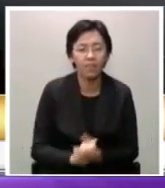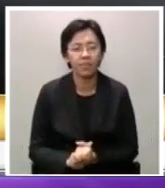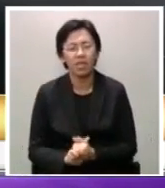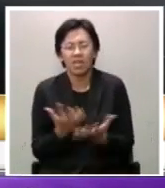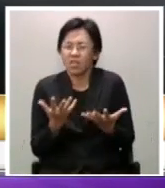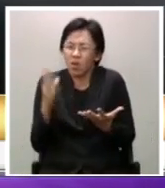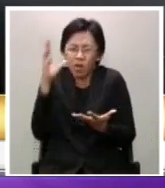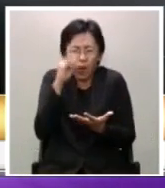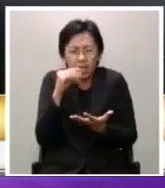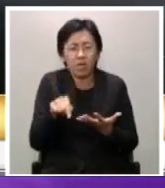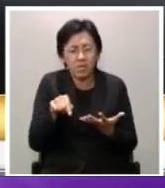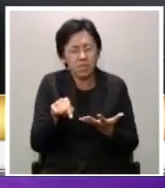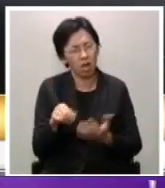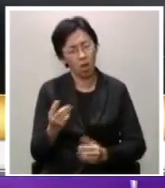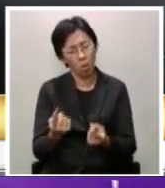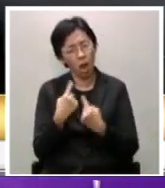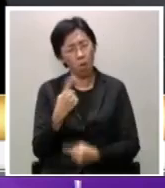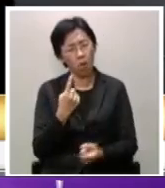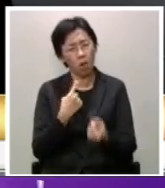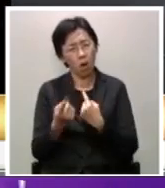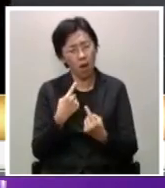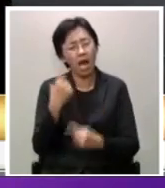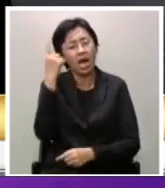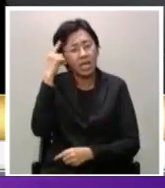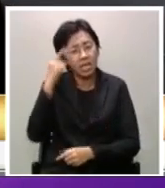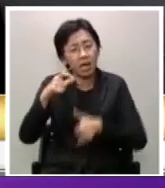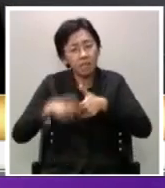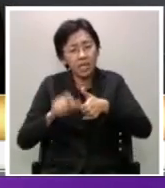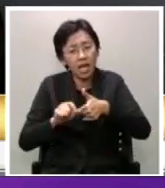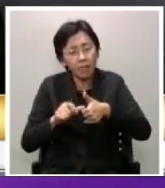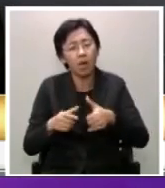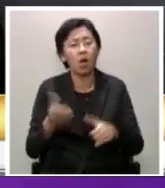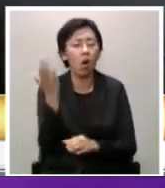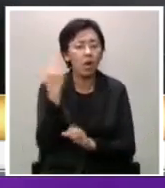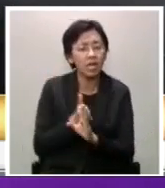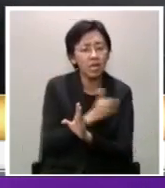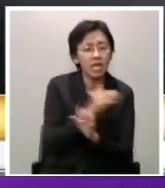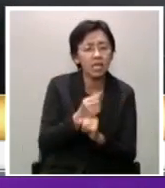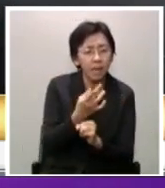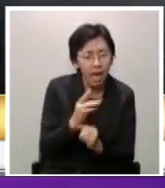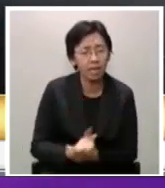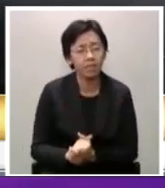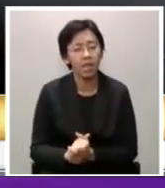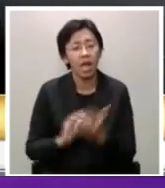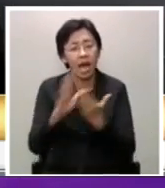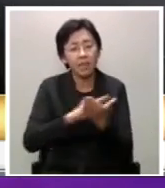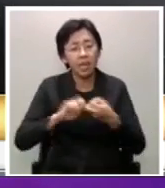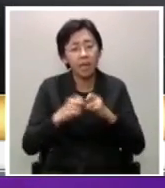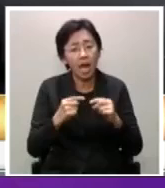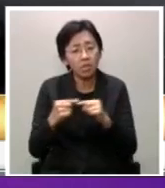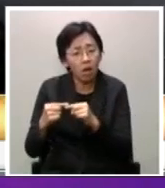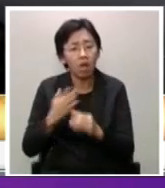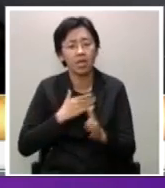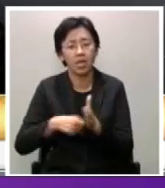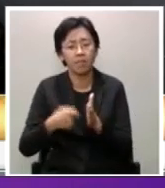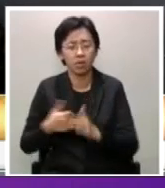านี้เป็นสิ่งที่ท่านว่าผมวันนี้ท่านต้องย้อนกลับไปดูพฤติกรรมของคนก่อนๆหน้านี้ทำอะไรไว้บ้างเราจะยอมให้ประเทศเป็นอย่างนั้นต่อไปหรือนั่นคือเหตุผ